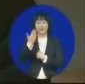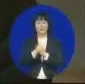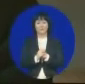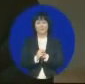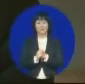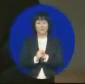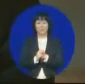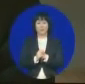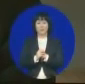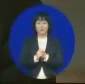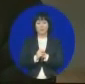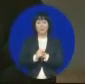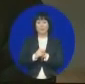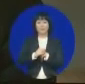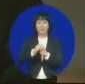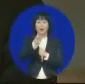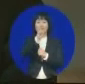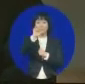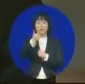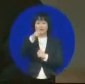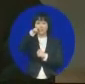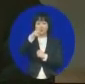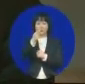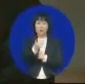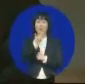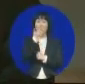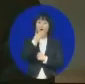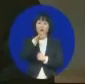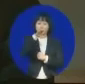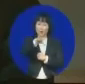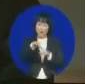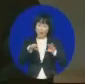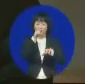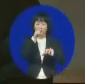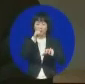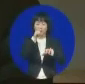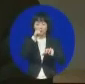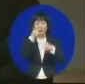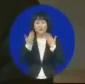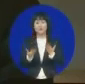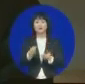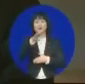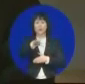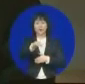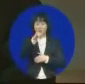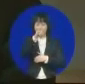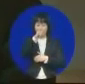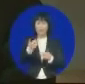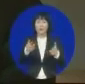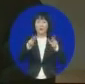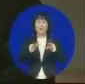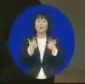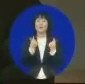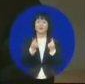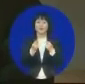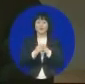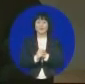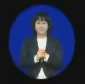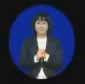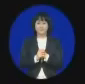합니다 그리고 민속과 늘 비롯하여 오퍼를 장성 으 쉽게 7월에 글렌 테마파크 이기도